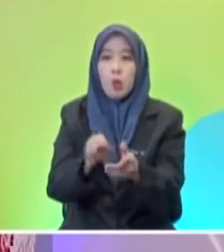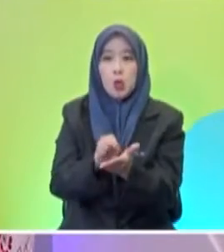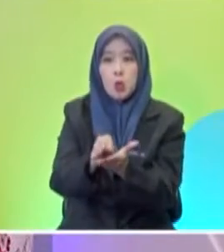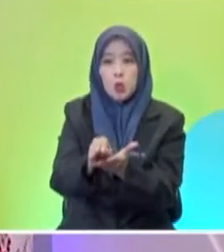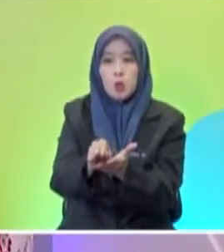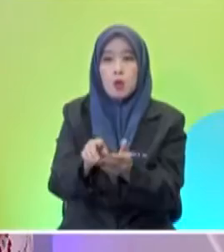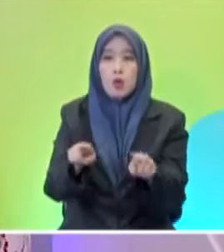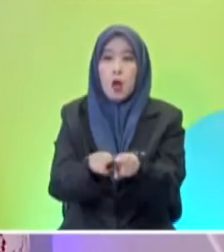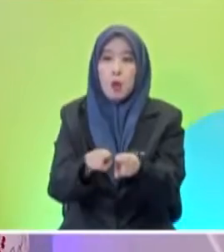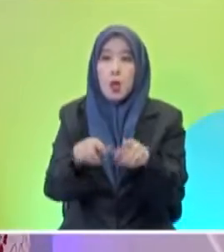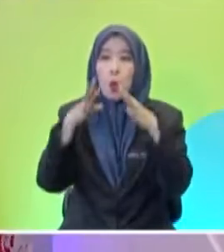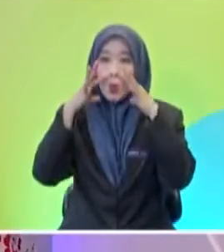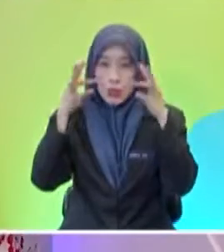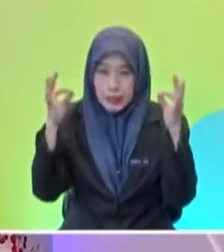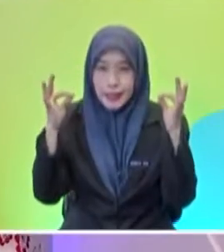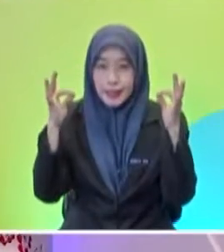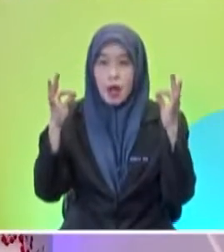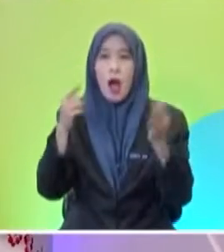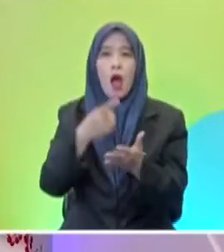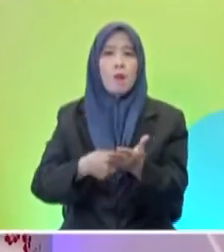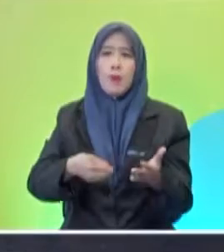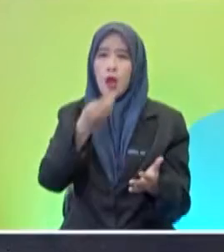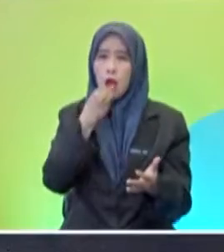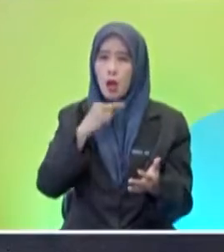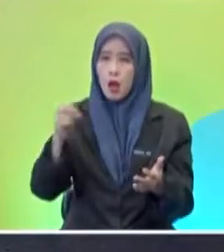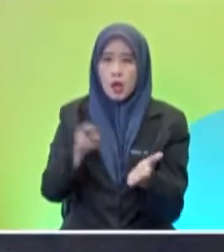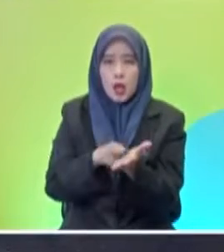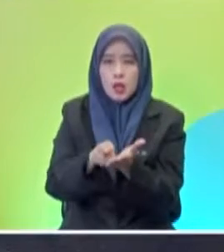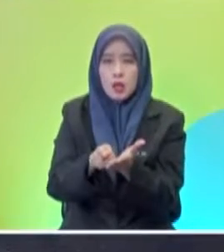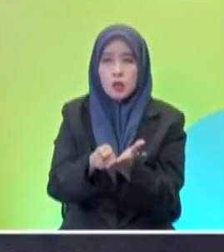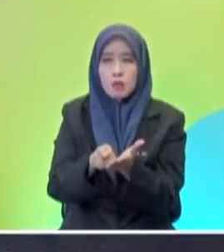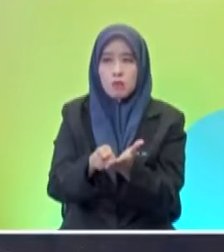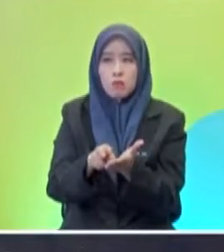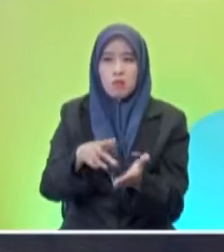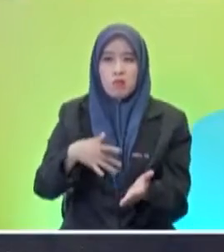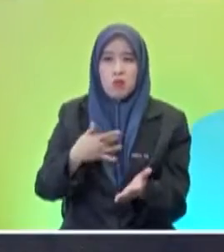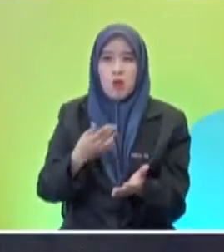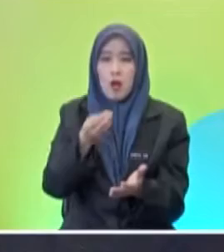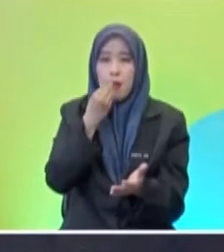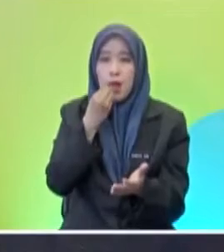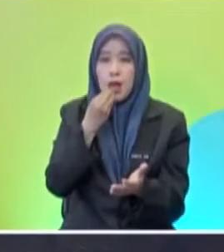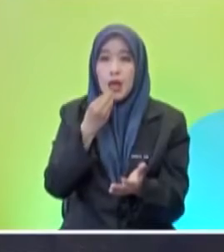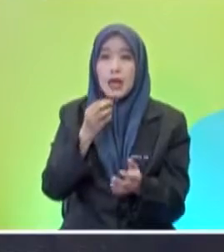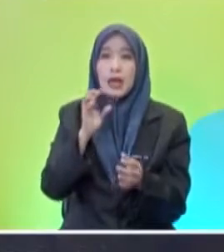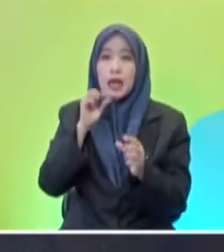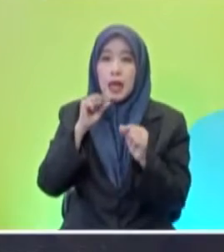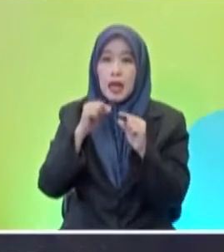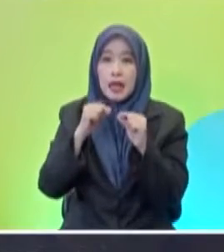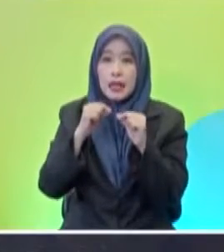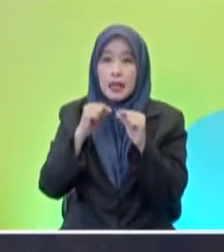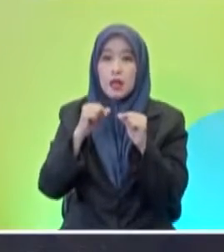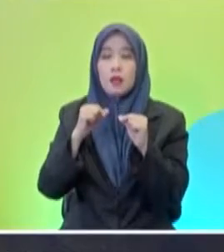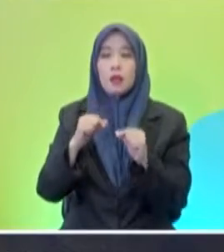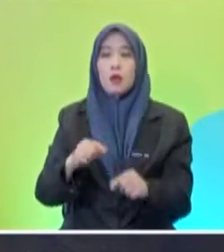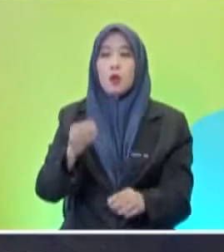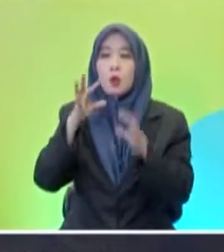macam kucing. Apa makanan hamster? Saya rasa makan kuaci, Cikgu. Ya, betul. Dia makan kacang, makan kuaci.